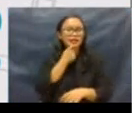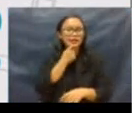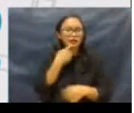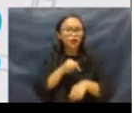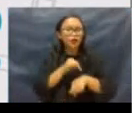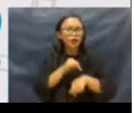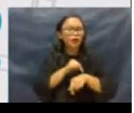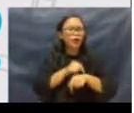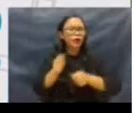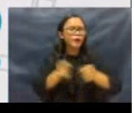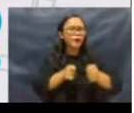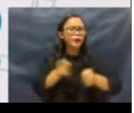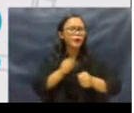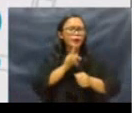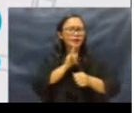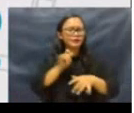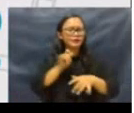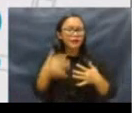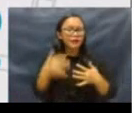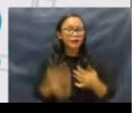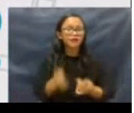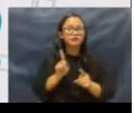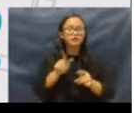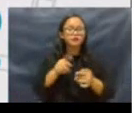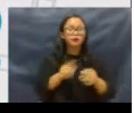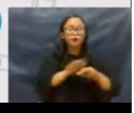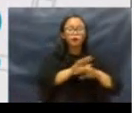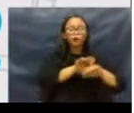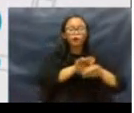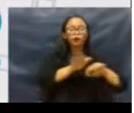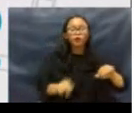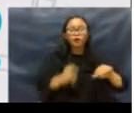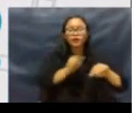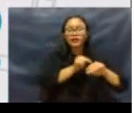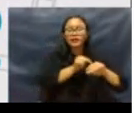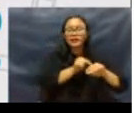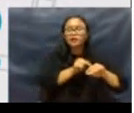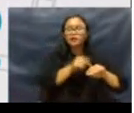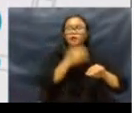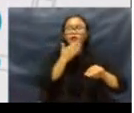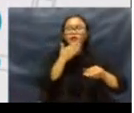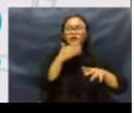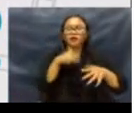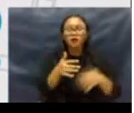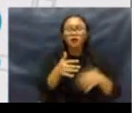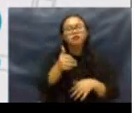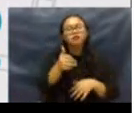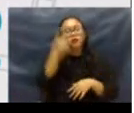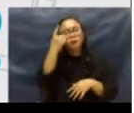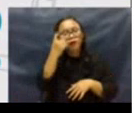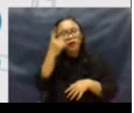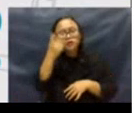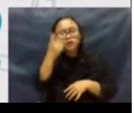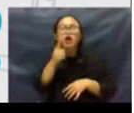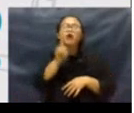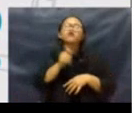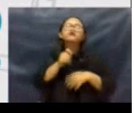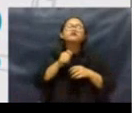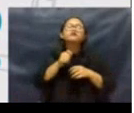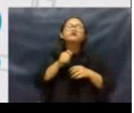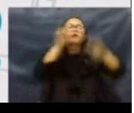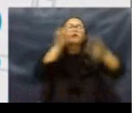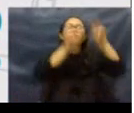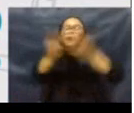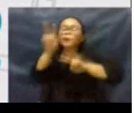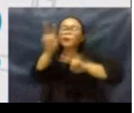Pak? Karena murid dapat belajar, kan murid harus dapat belajar dengan eksplorasi tinggi. Tentu saja akan